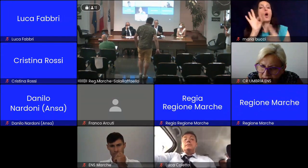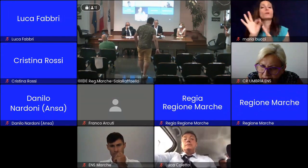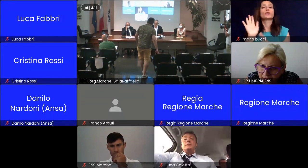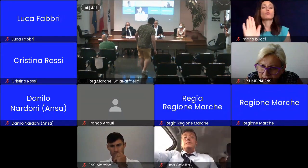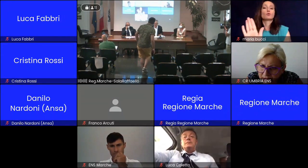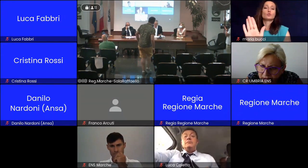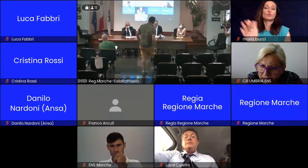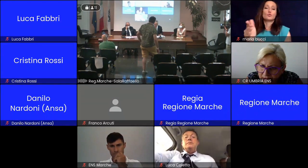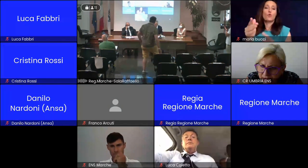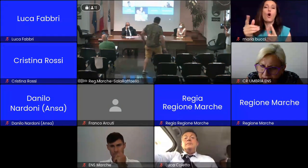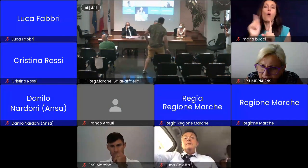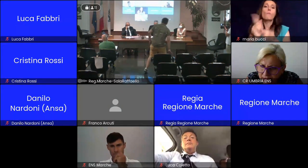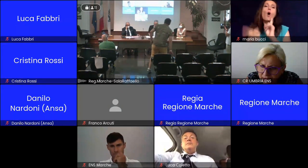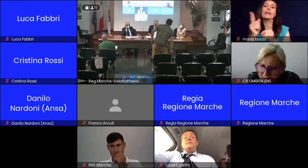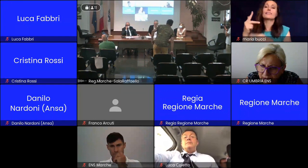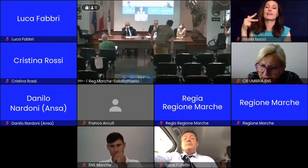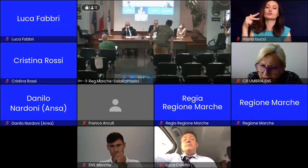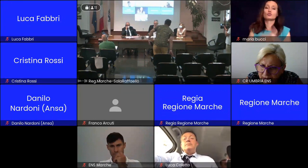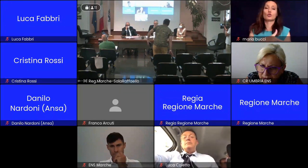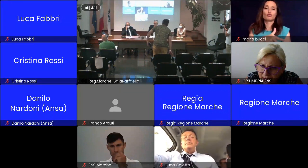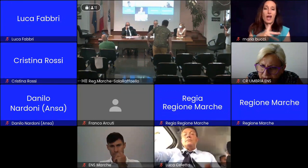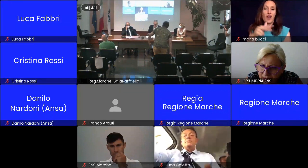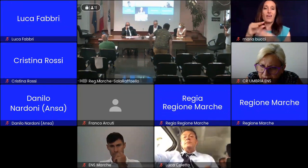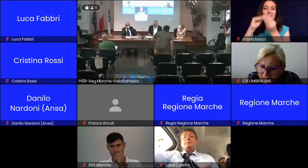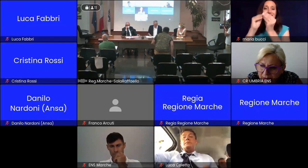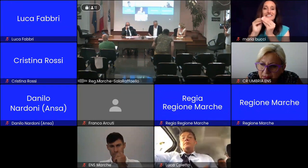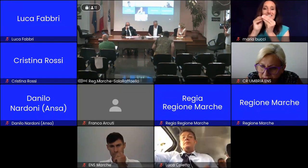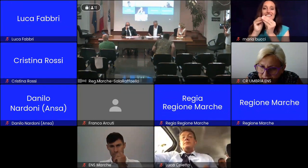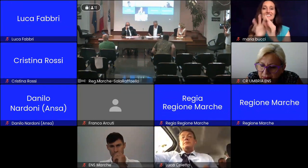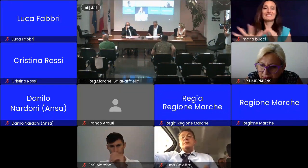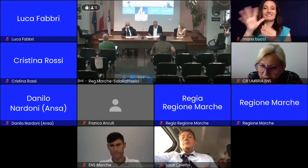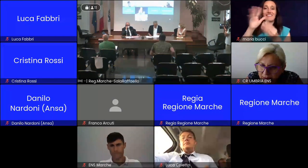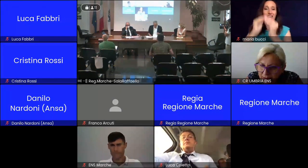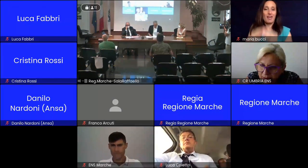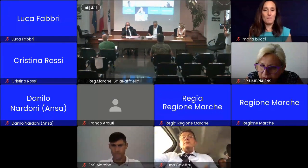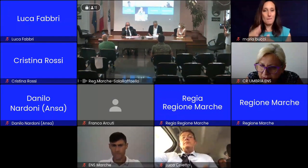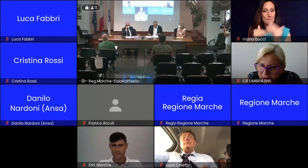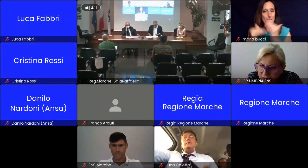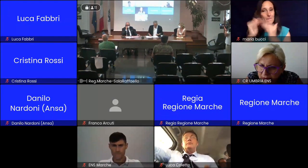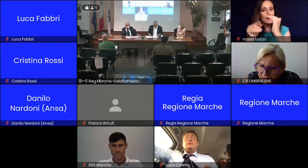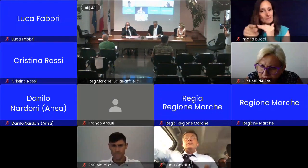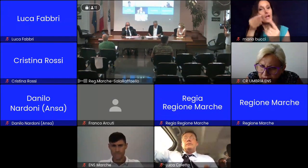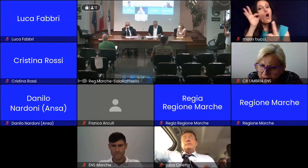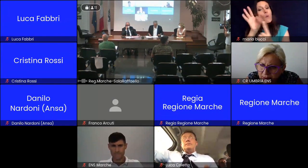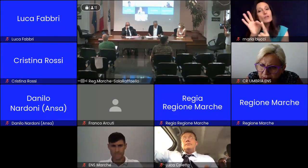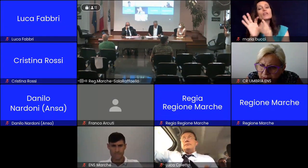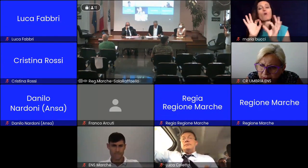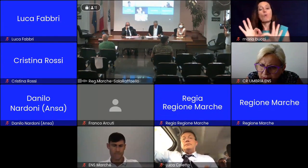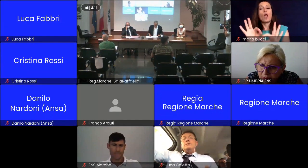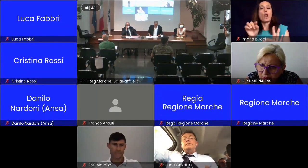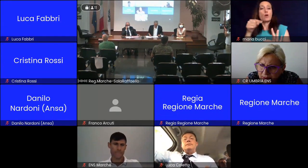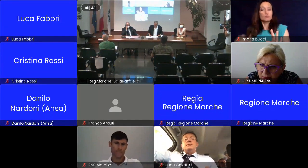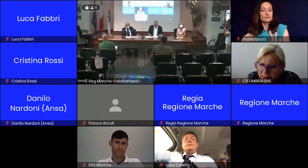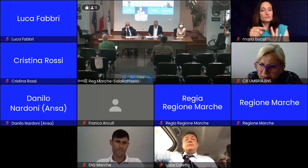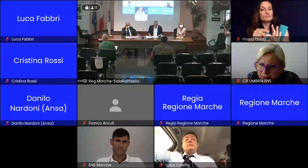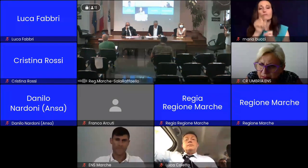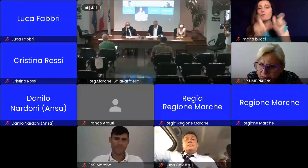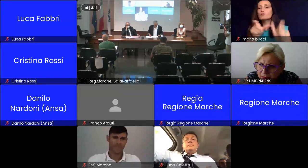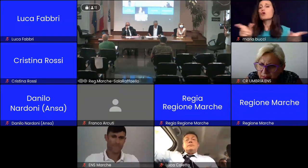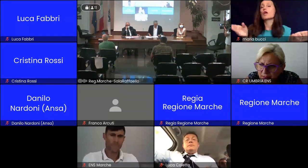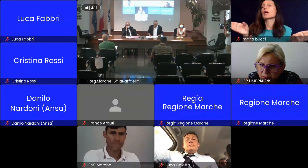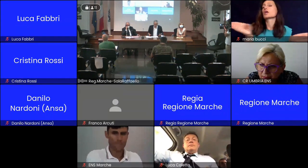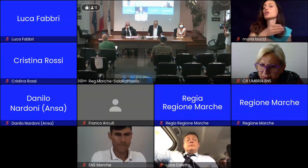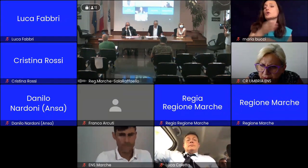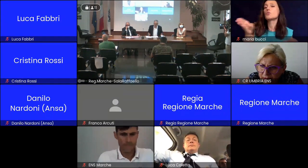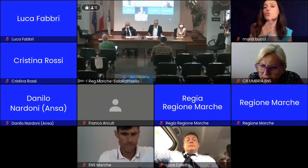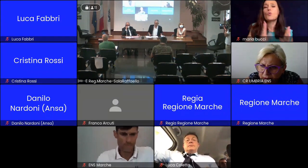politiche sociali che serve proprio per permettere a tutti di avere uguale accesso a tutte le informazioni e le